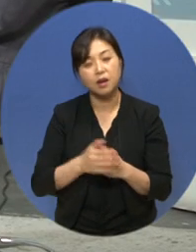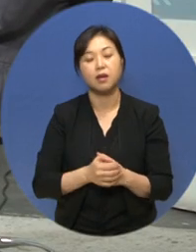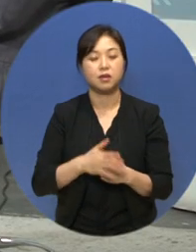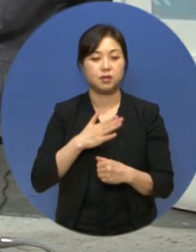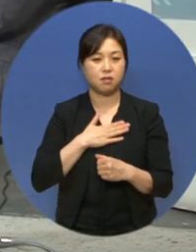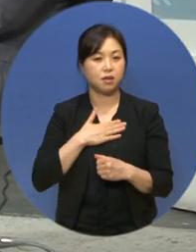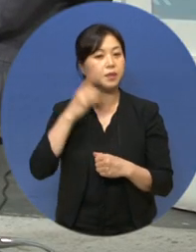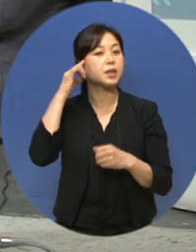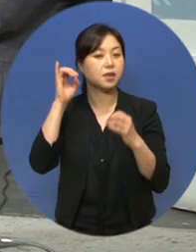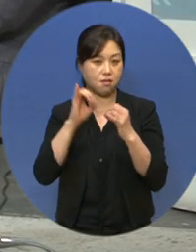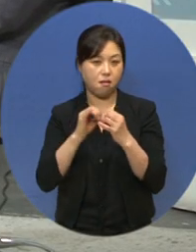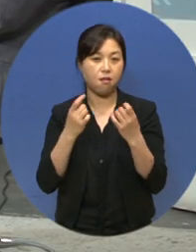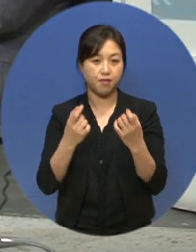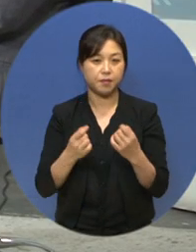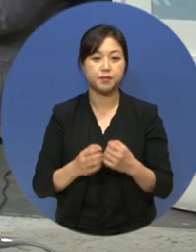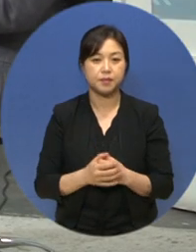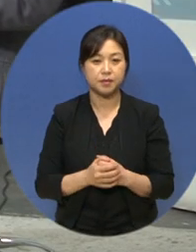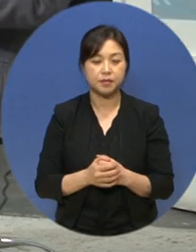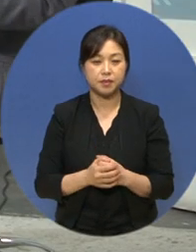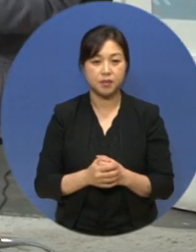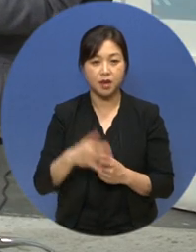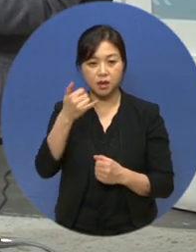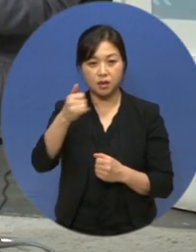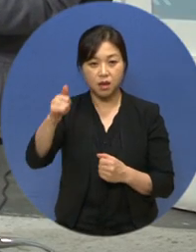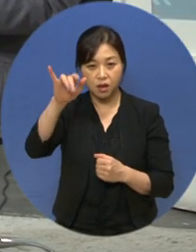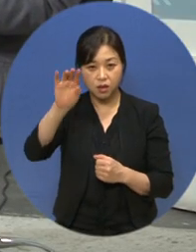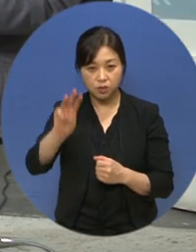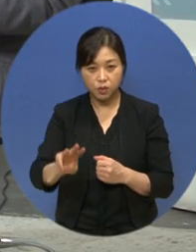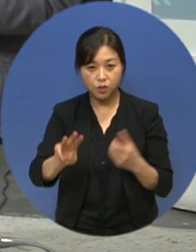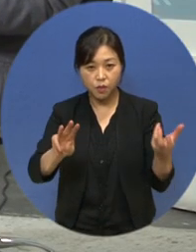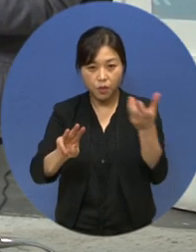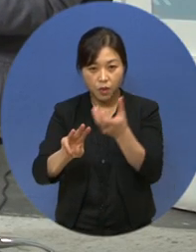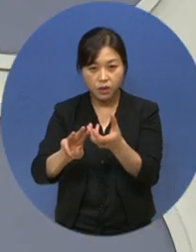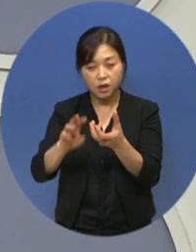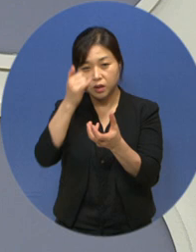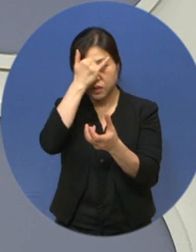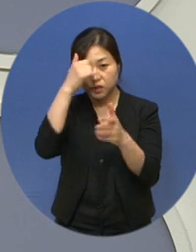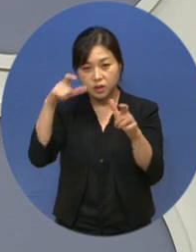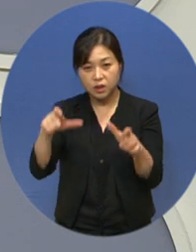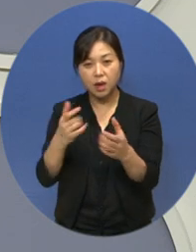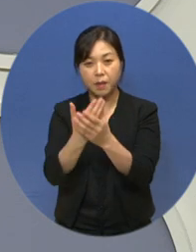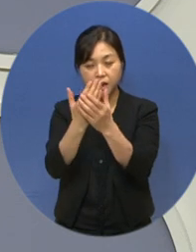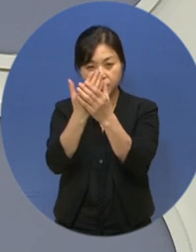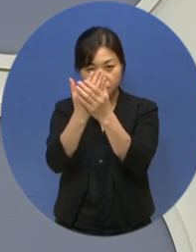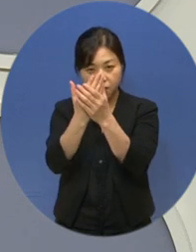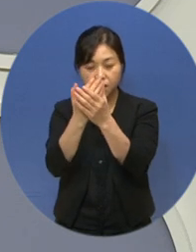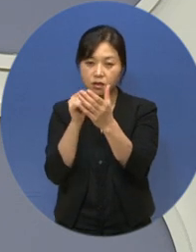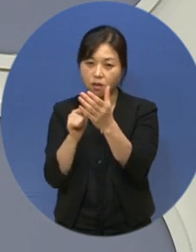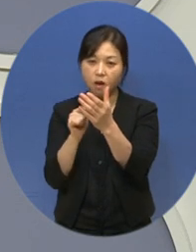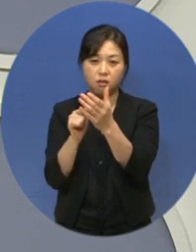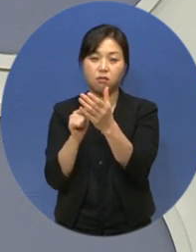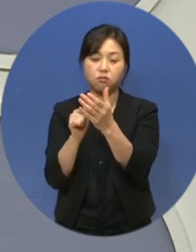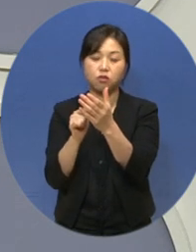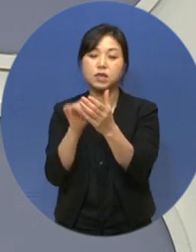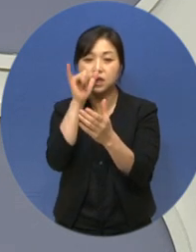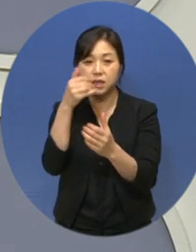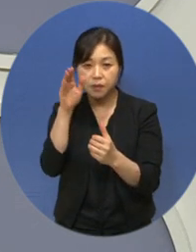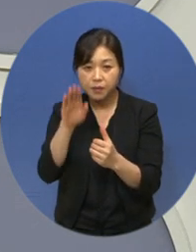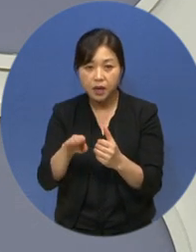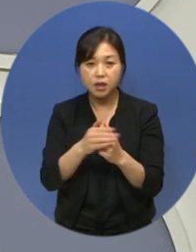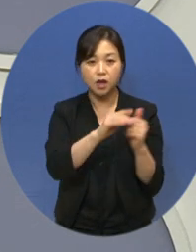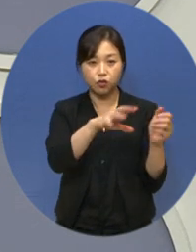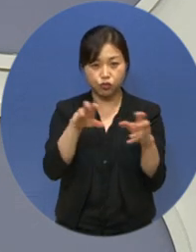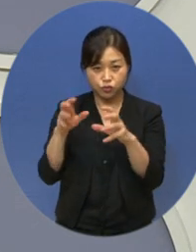적극 찬성합니다 아 네 세종시로 이전하는 것이 뭐 충청권 의 발전 뭐 그런 차원을 떠나서 요 4 국가 균형발전 차원에서